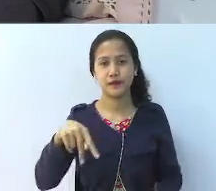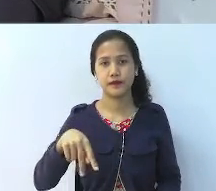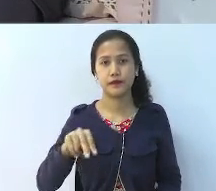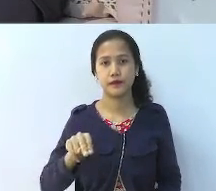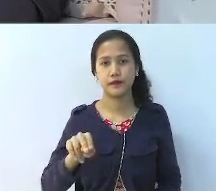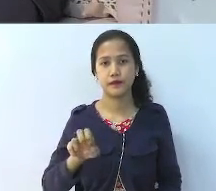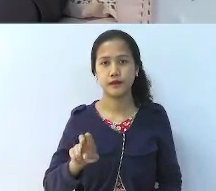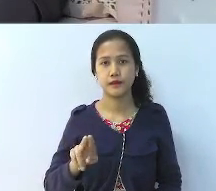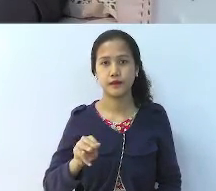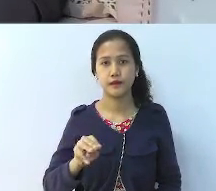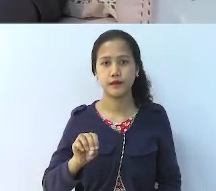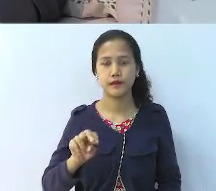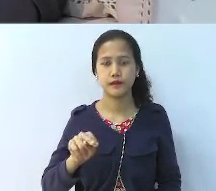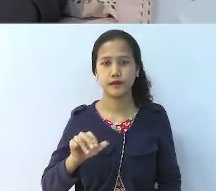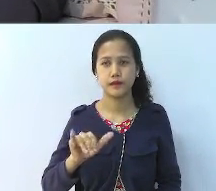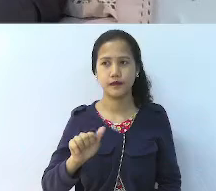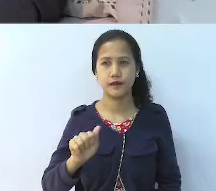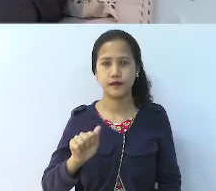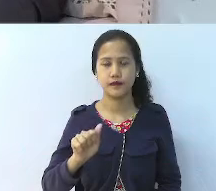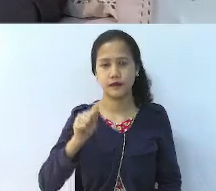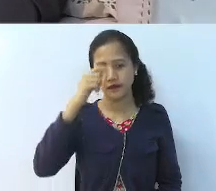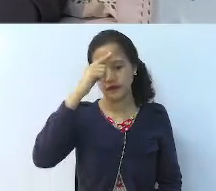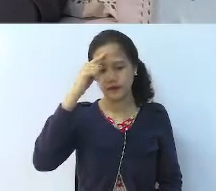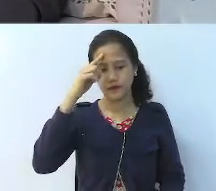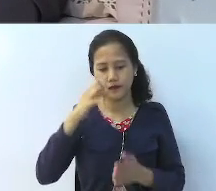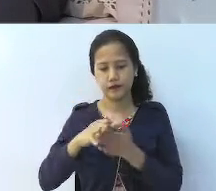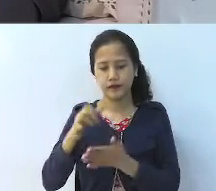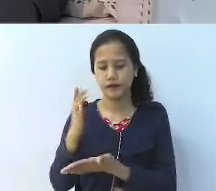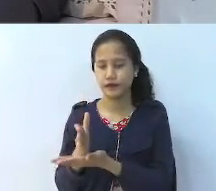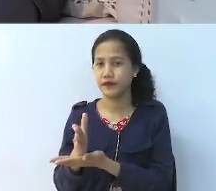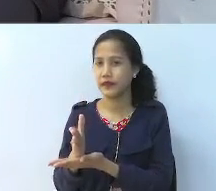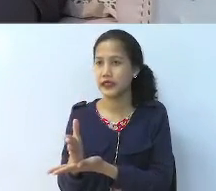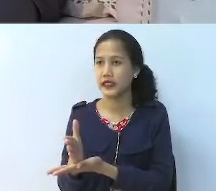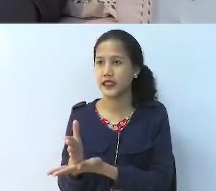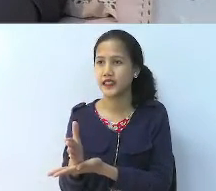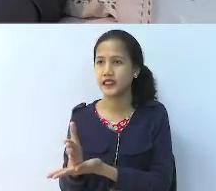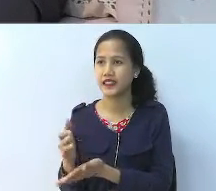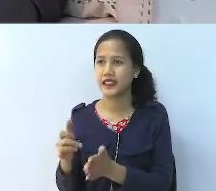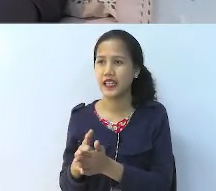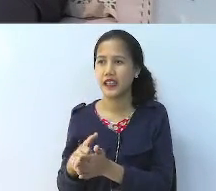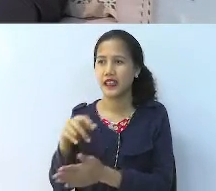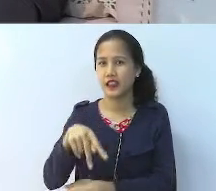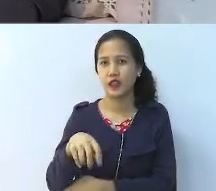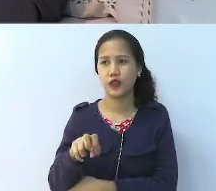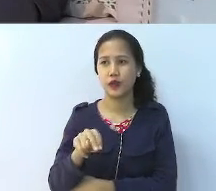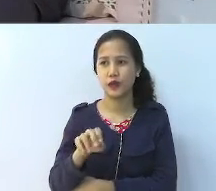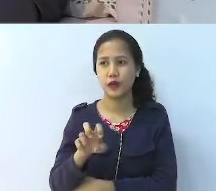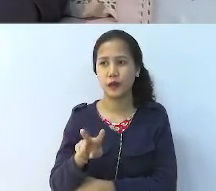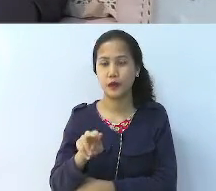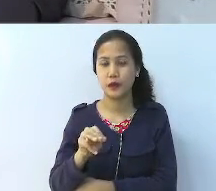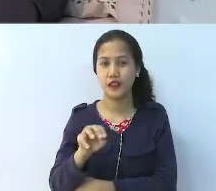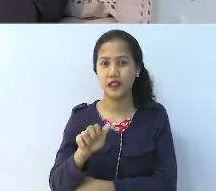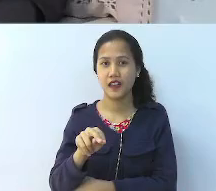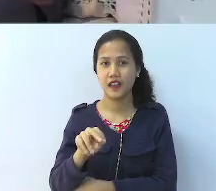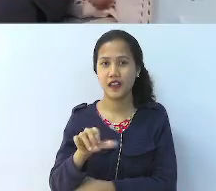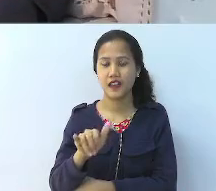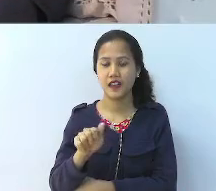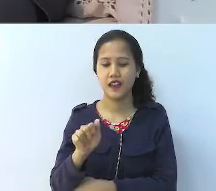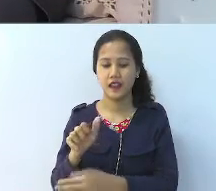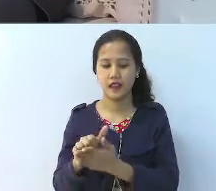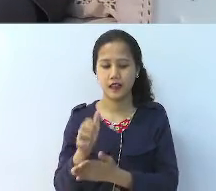Maraming po salamat. Kitang-kita tayo bukas. Amen. At Ma'am Eugene. Ma'am Eugene po bukas. Yeah. Itutuloy po natin yung